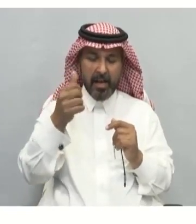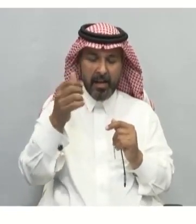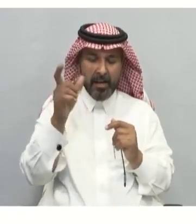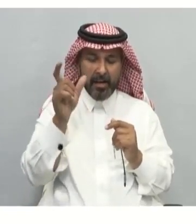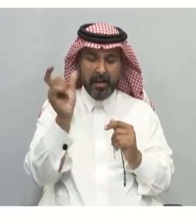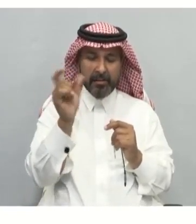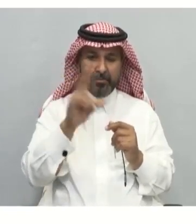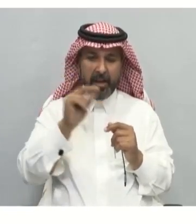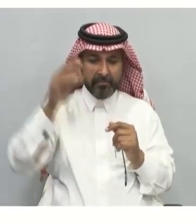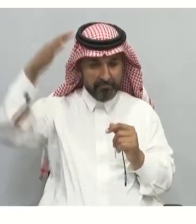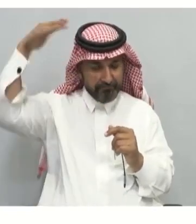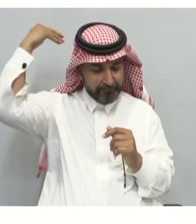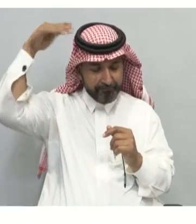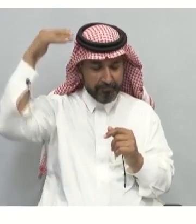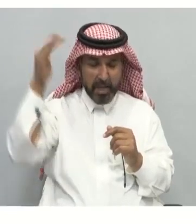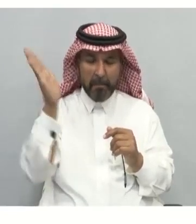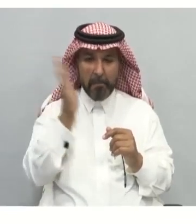معرضون عن